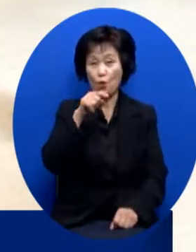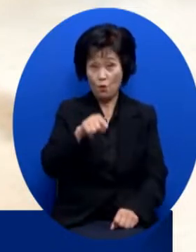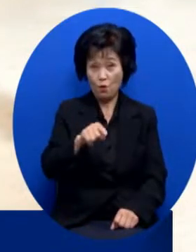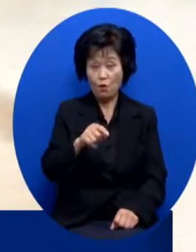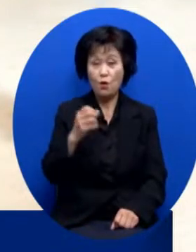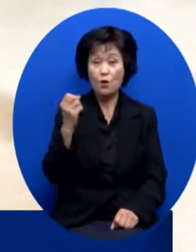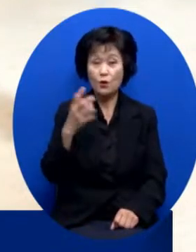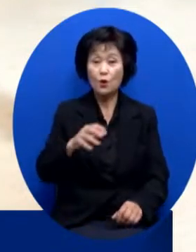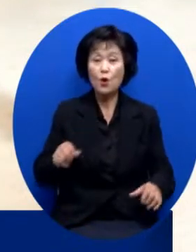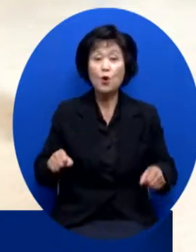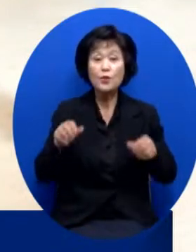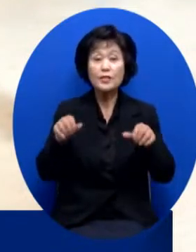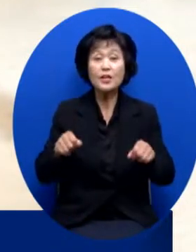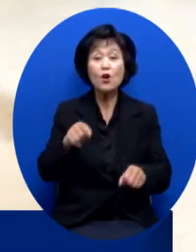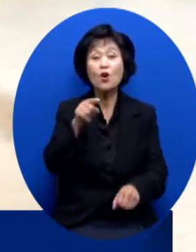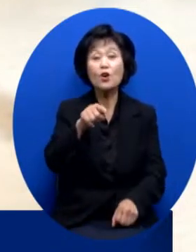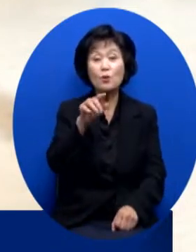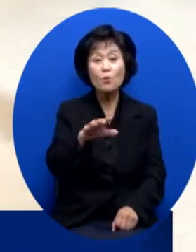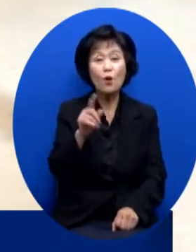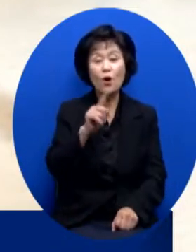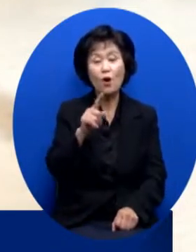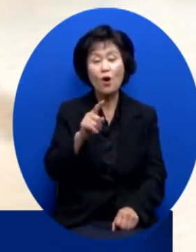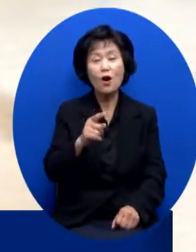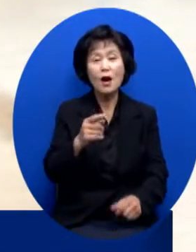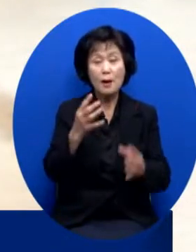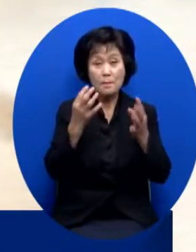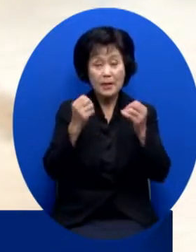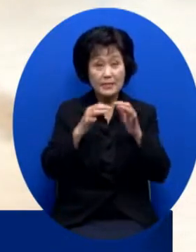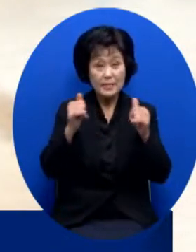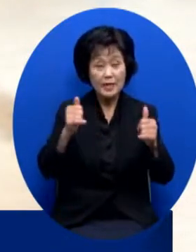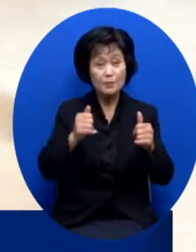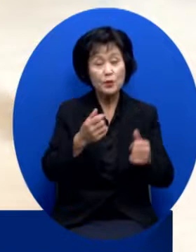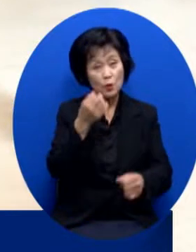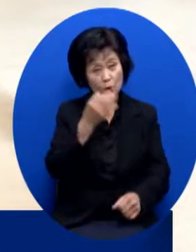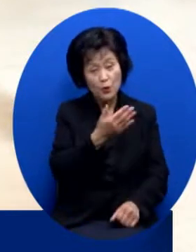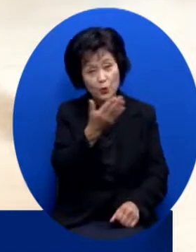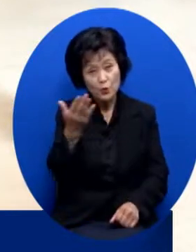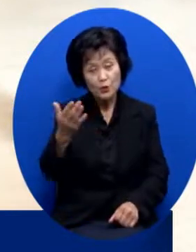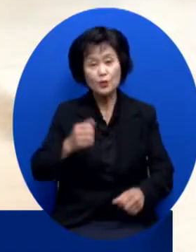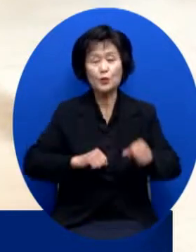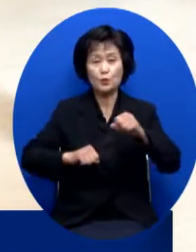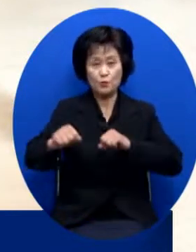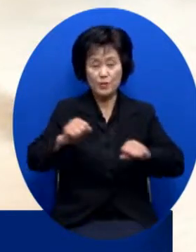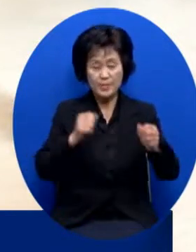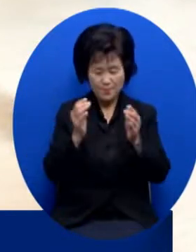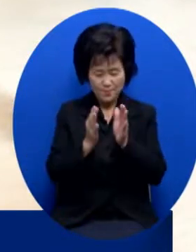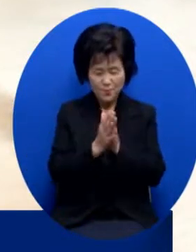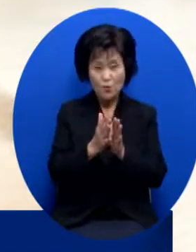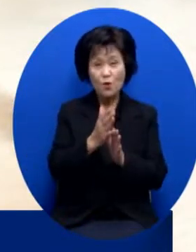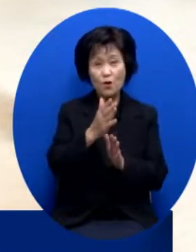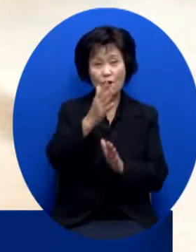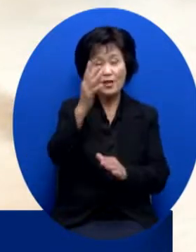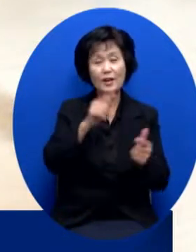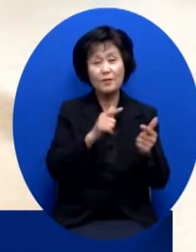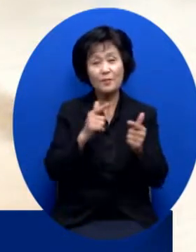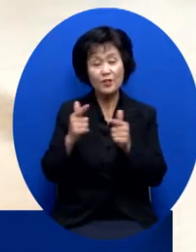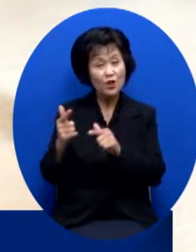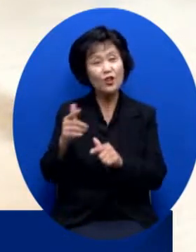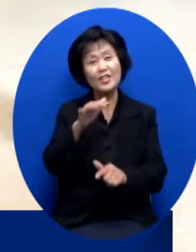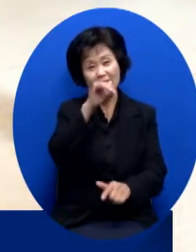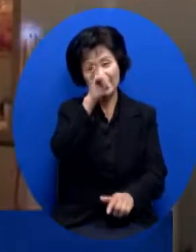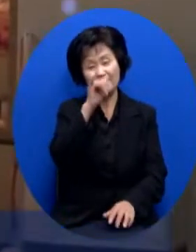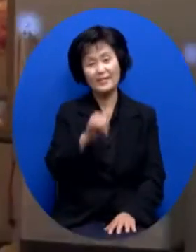스포츠의 장점이라고 하면 바퀴에서 보여줄 수 있는 역동적인 움직임과 또 화려함이 또 플러스 되지